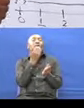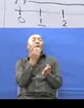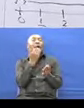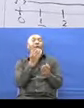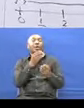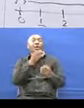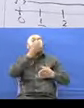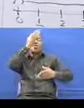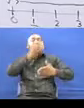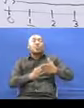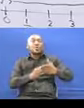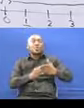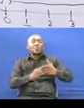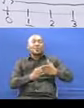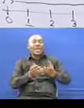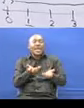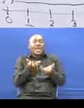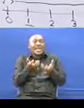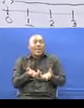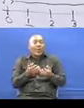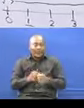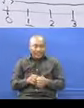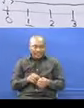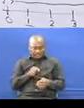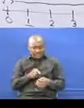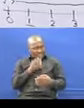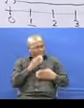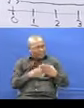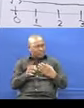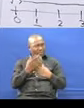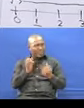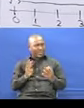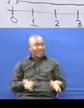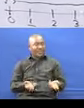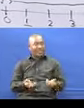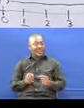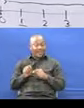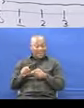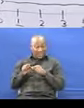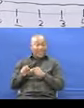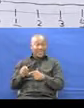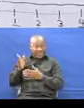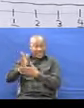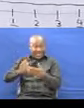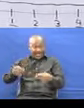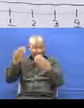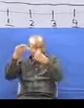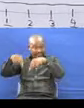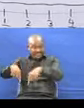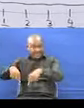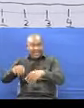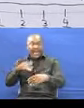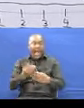kilo. Unafikiri nusu kilo imetoka wapi? Sehemu hiyo. Au unakwenda unasema nipe chumvi robo